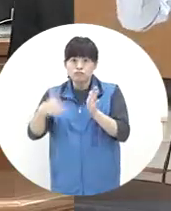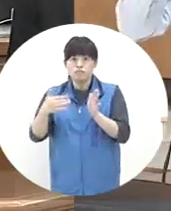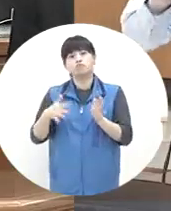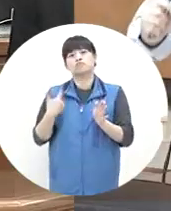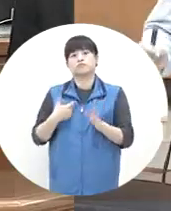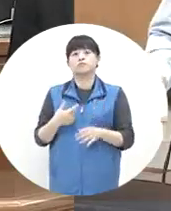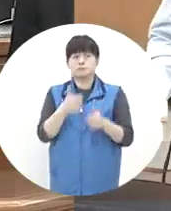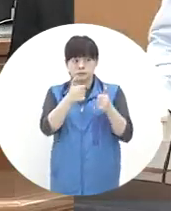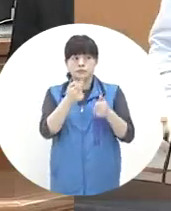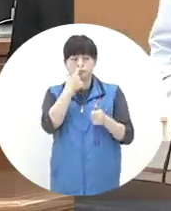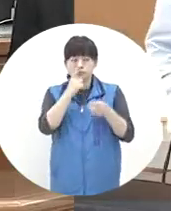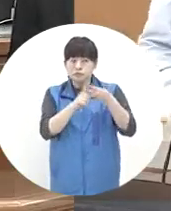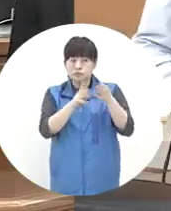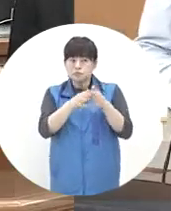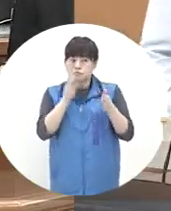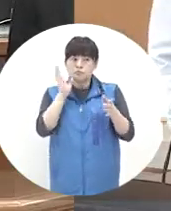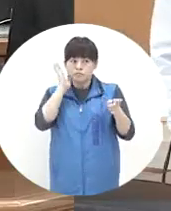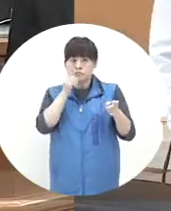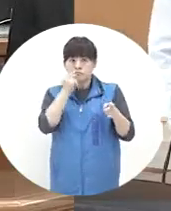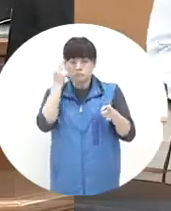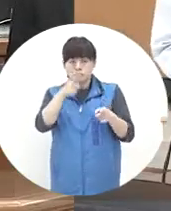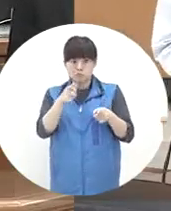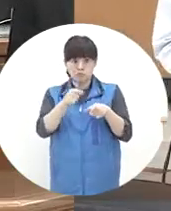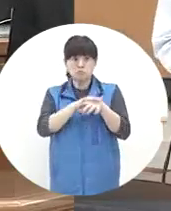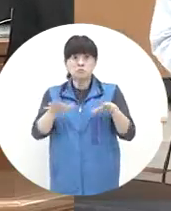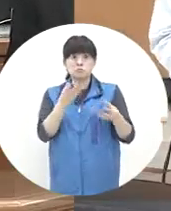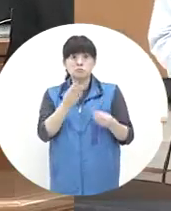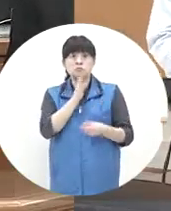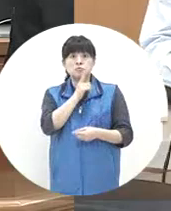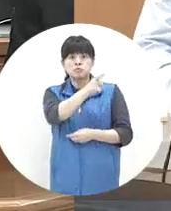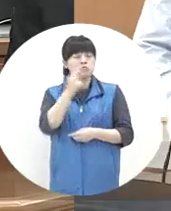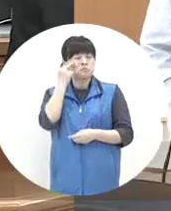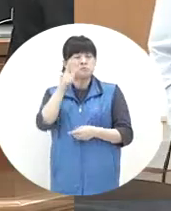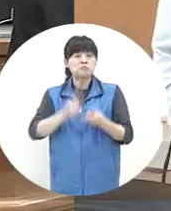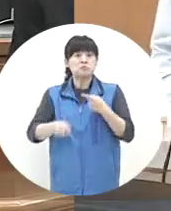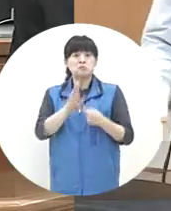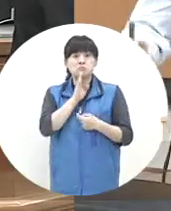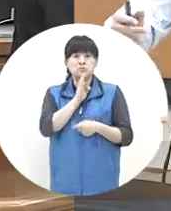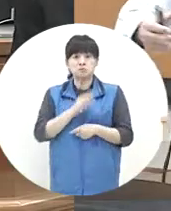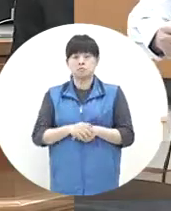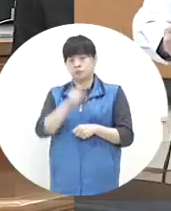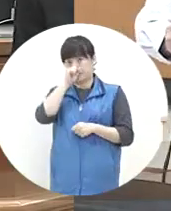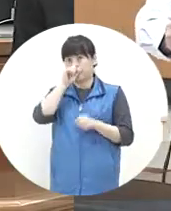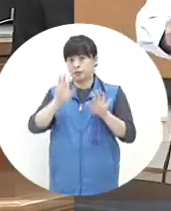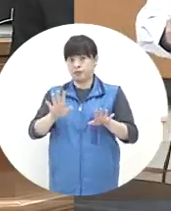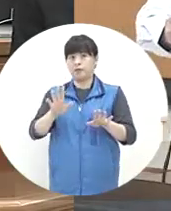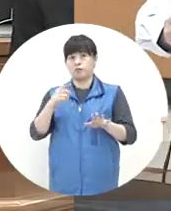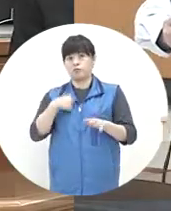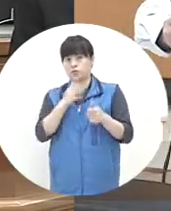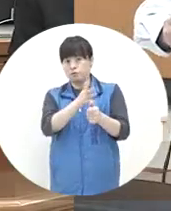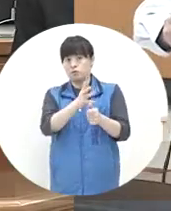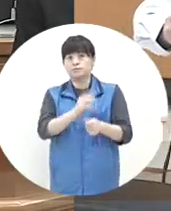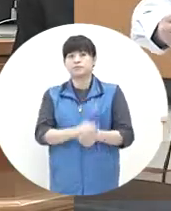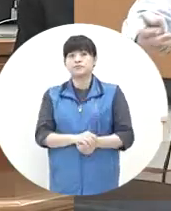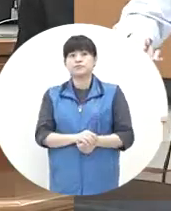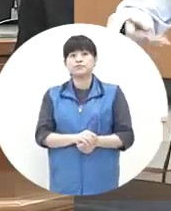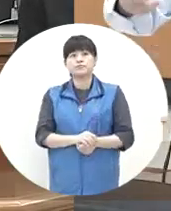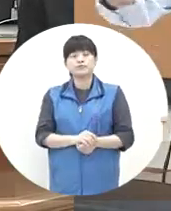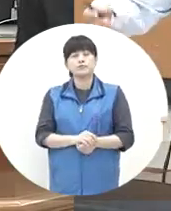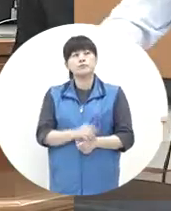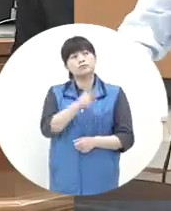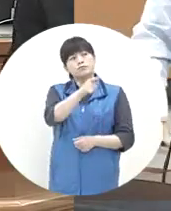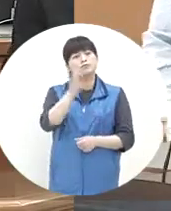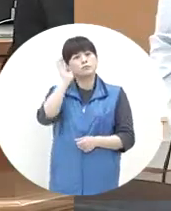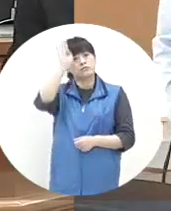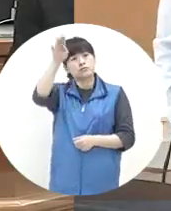主要我就是要听市长觉得说这个很不公平嘛，对不对？ 不公平、 哦、那现在来了、哦、我要问市长的是，市长啊，你将